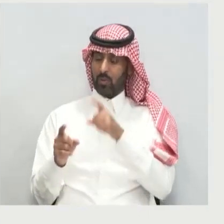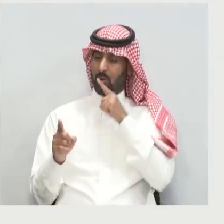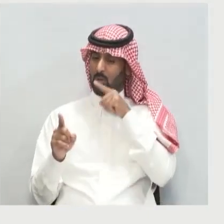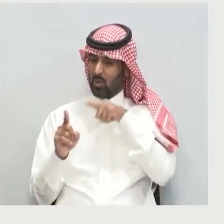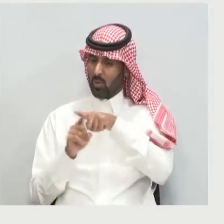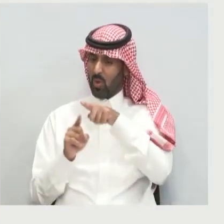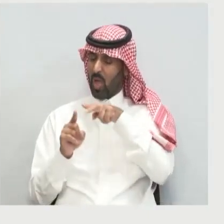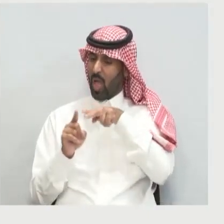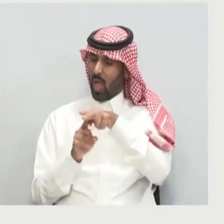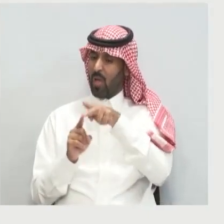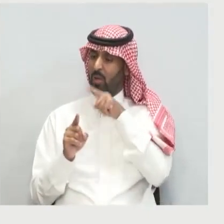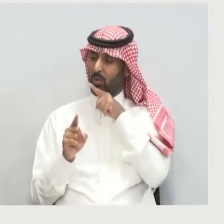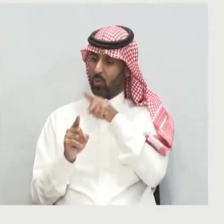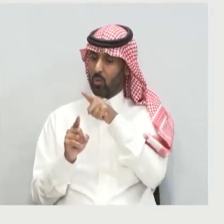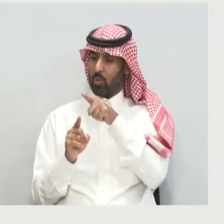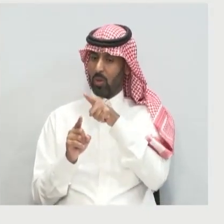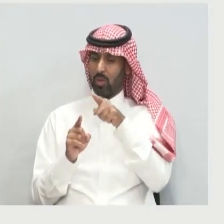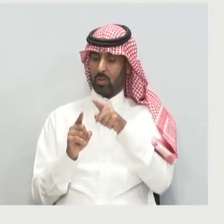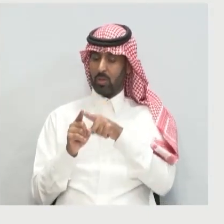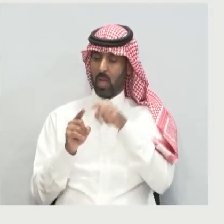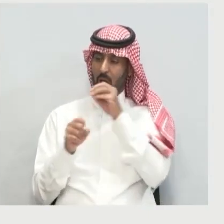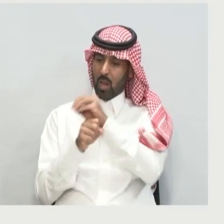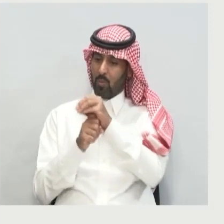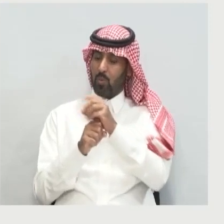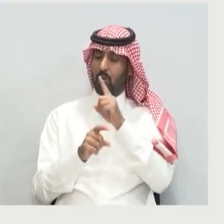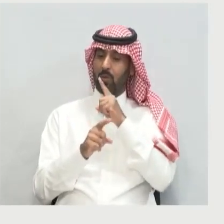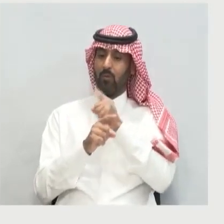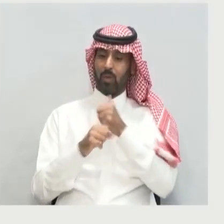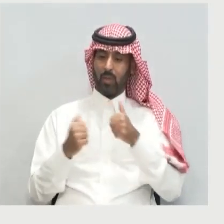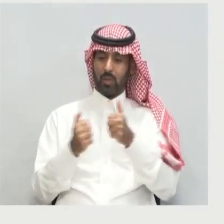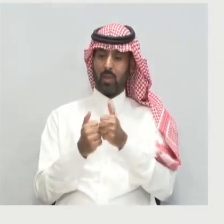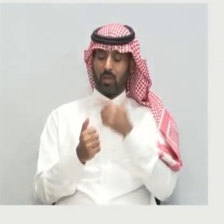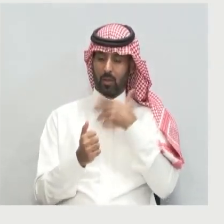عليك فاحفه او احضره والديك بذلك